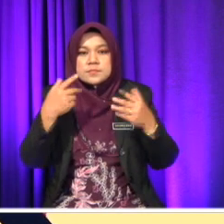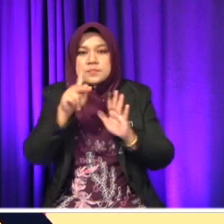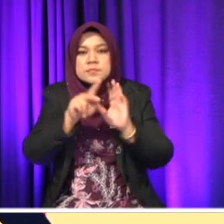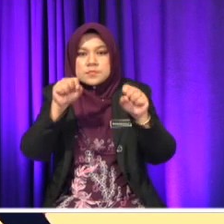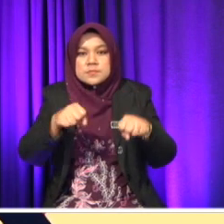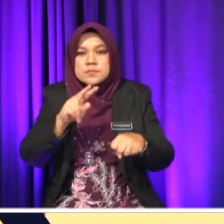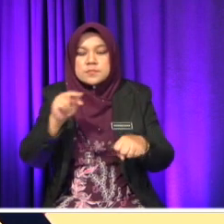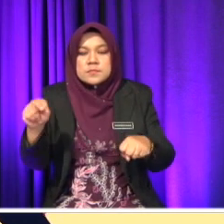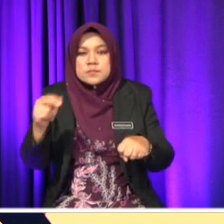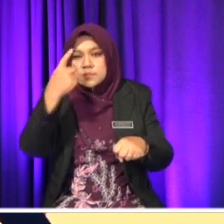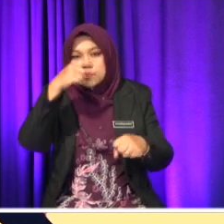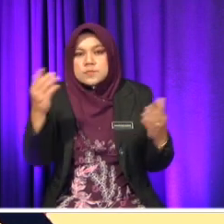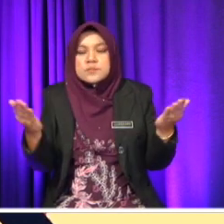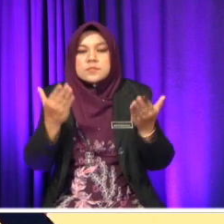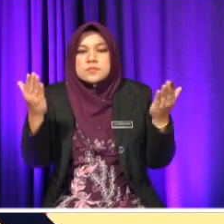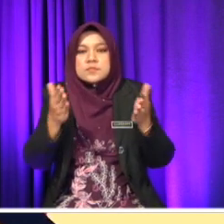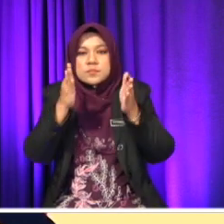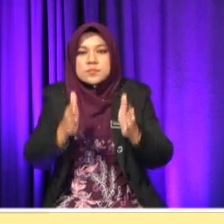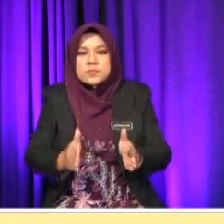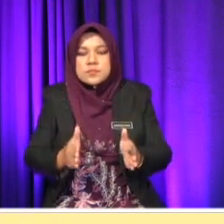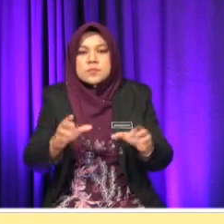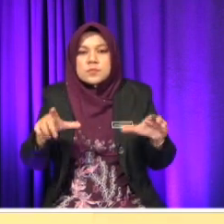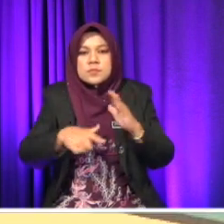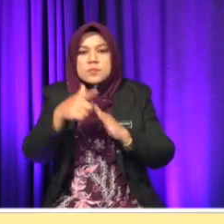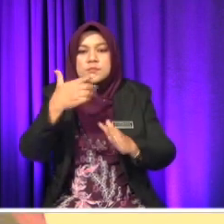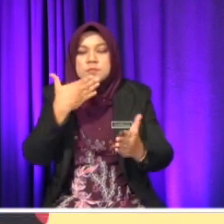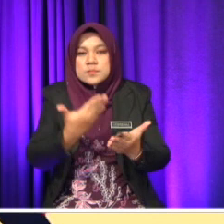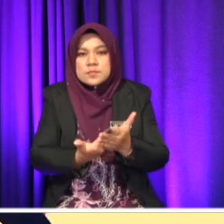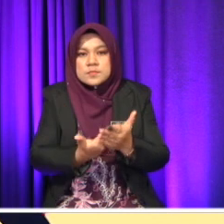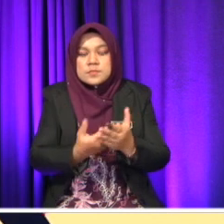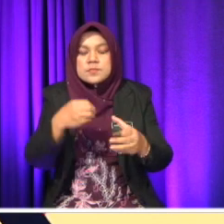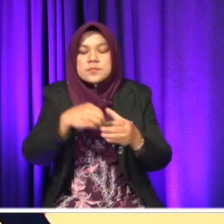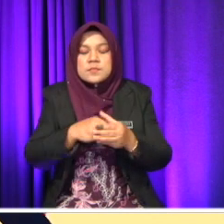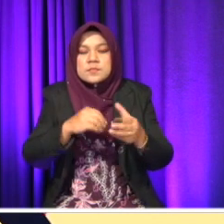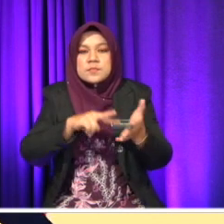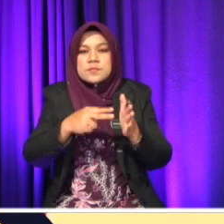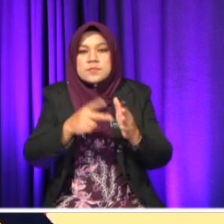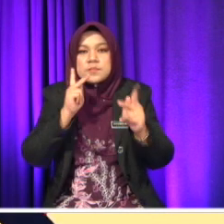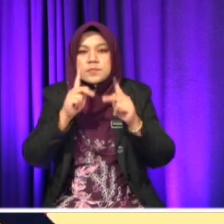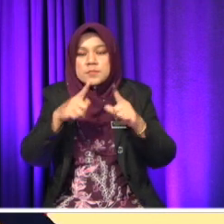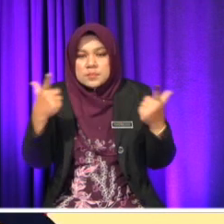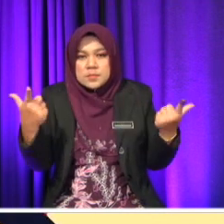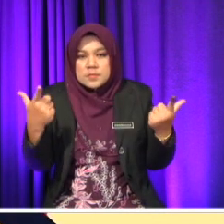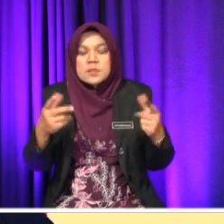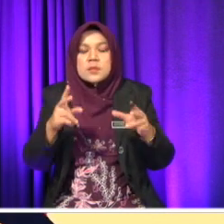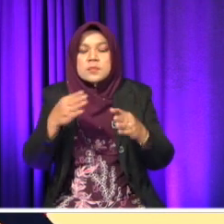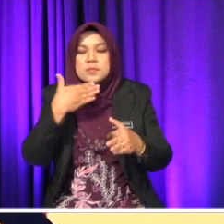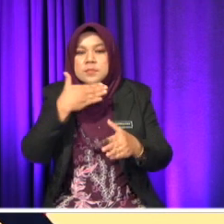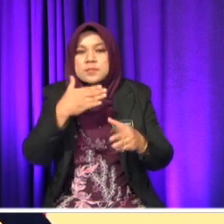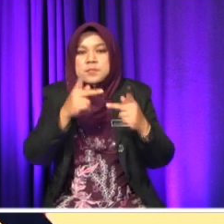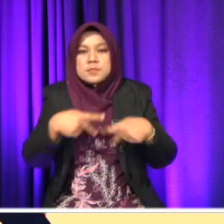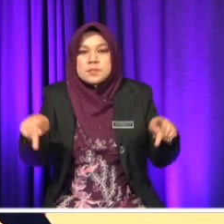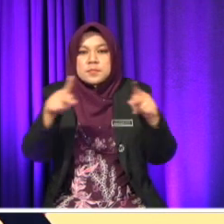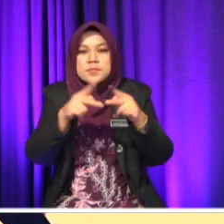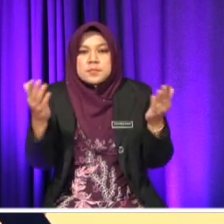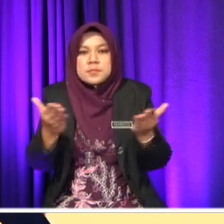dalam mendorong seseorang untuk sesuatu yang lebih baik dalam etika lain beliau perlu berdaya untuk saling